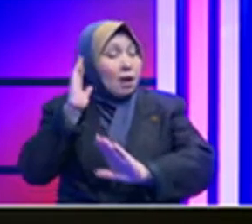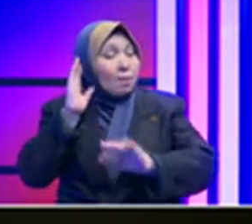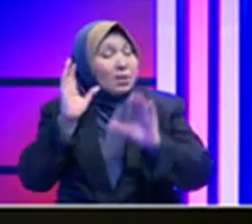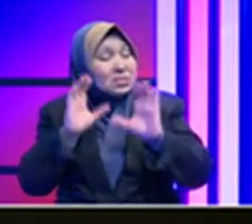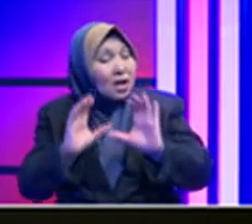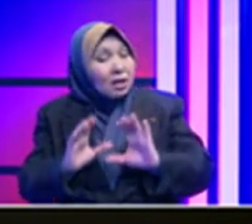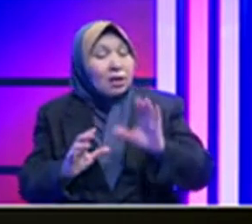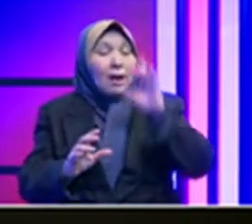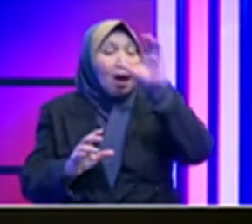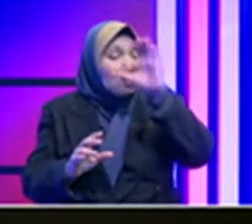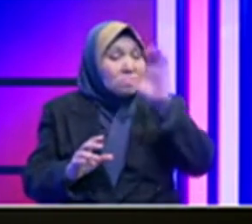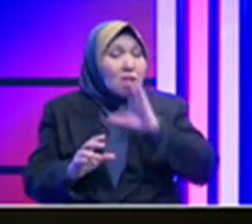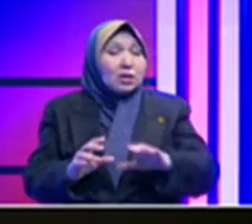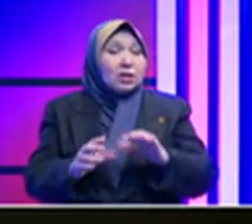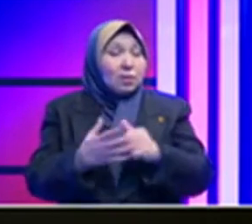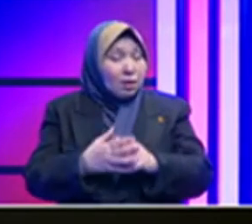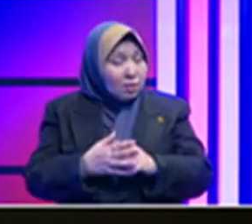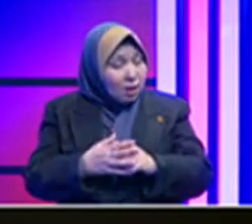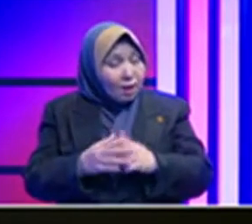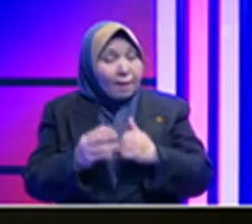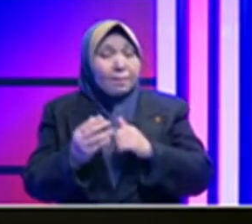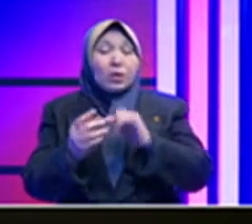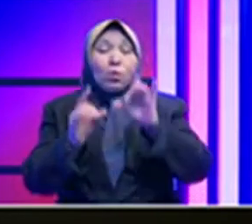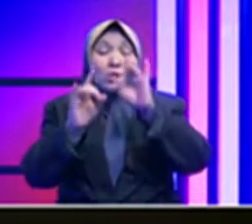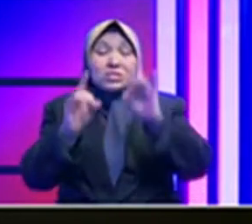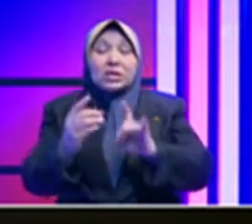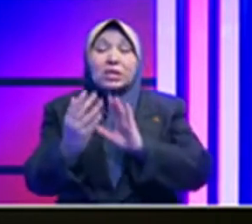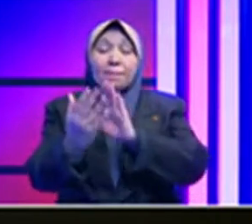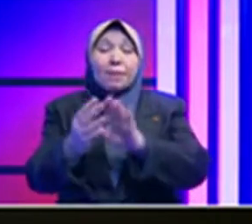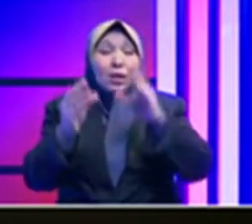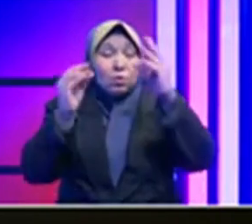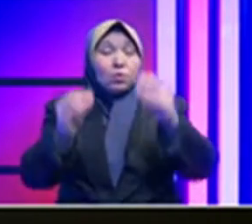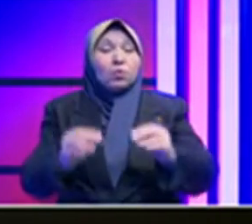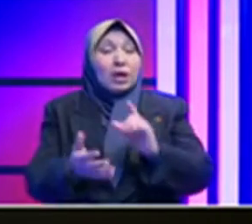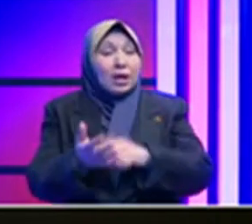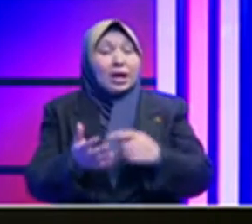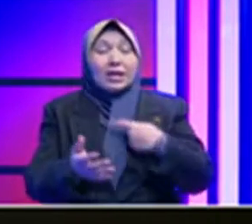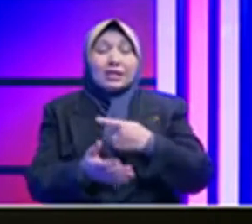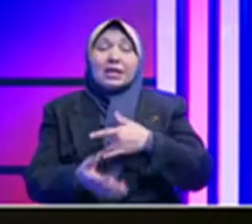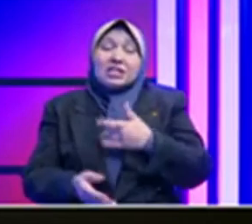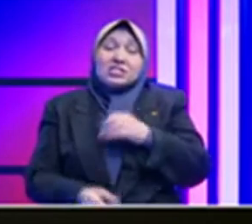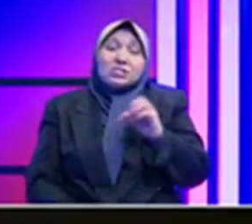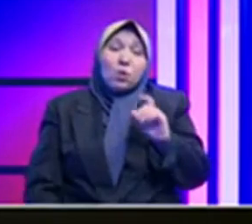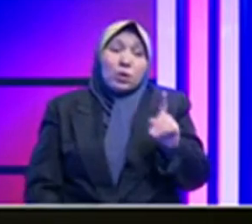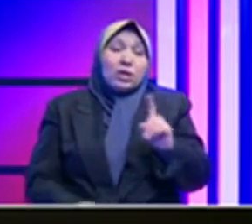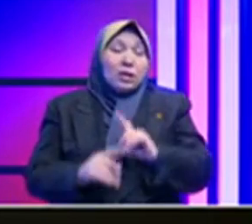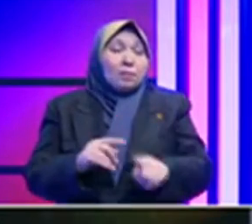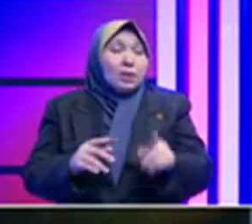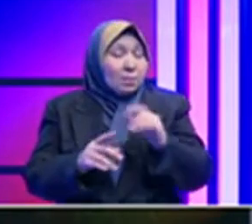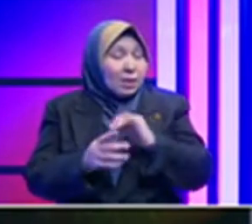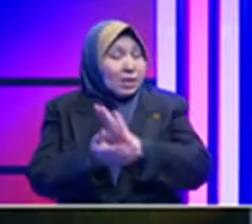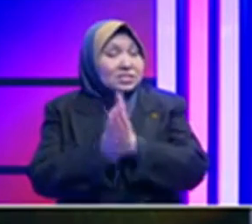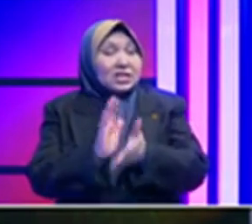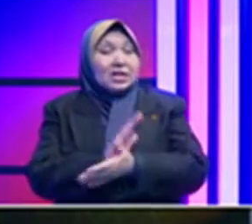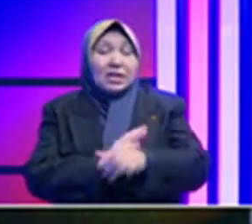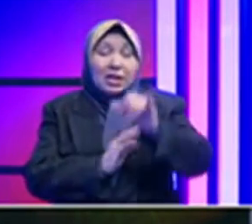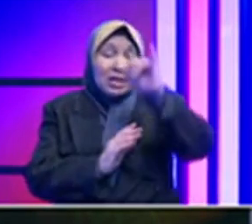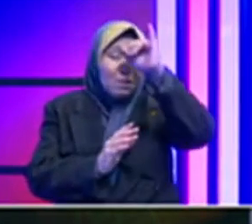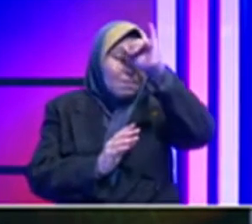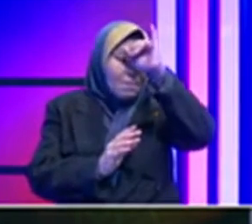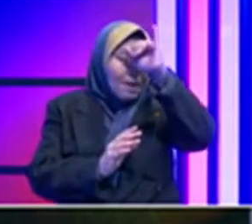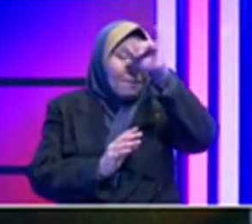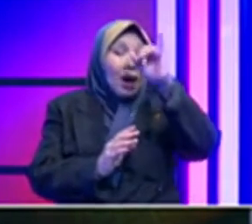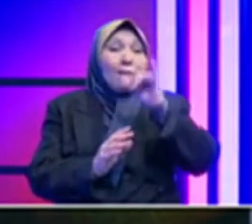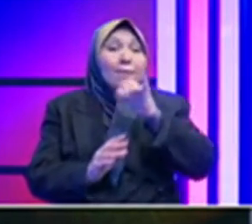melumat GNE betul diuji di penjurusannya datang kita semacam kayak gini jadi imam tuh hanya ibu-ibu